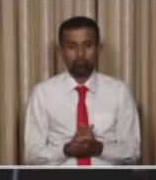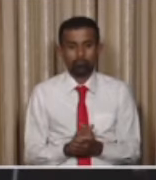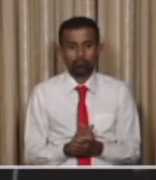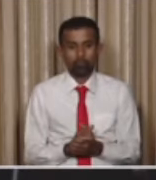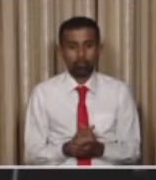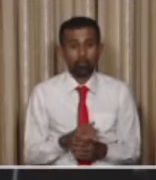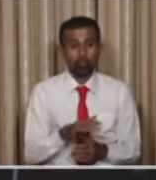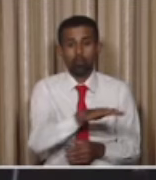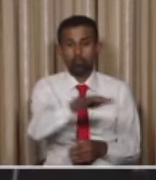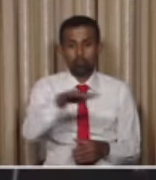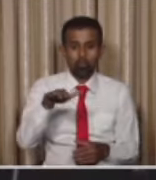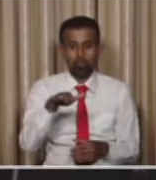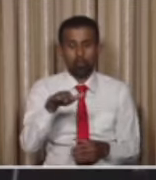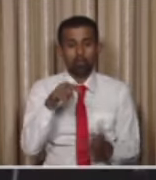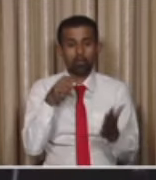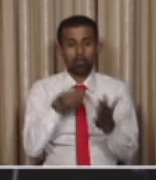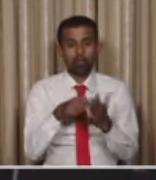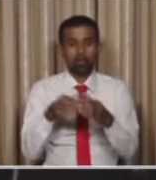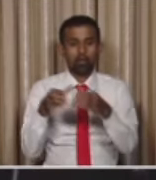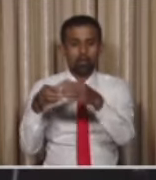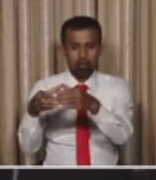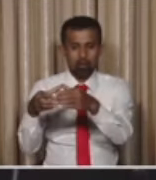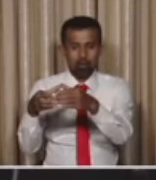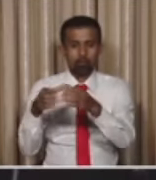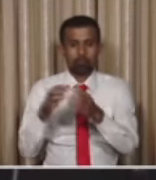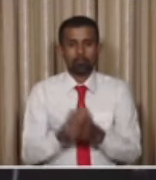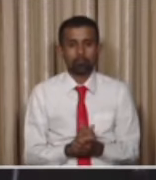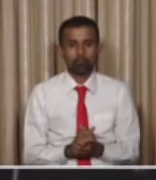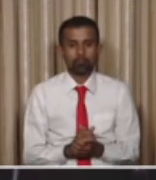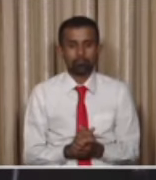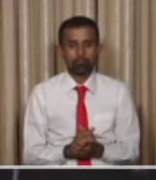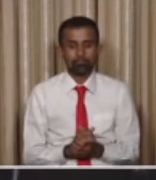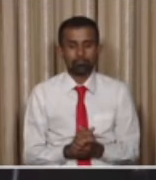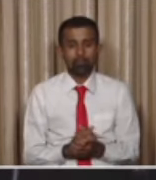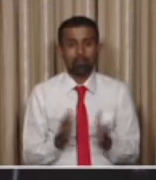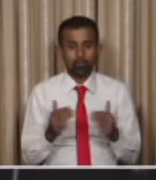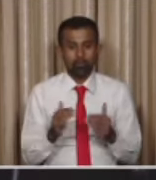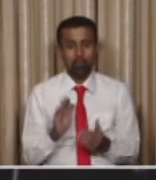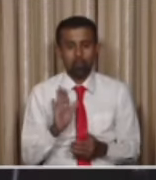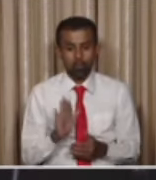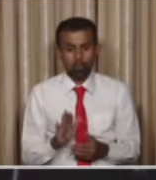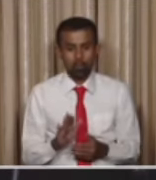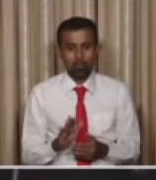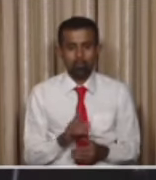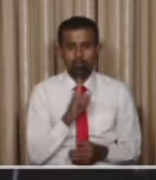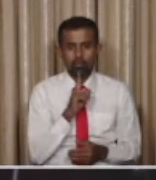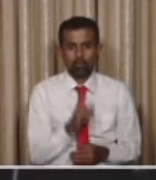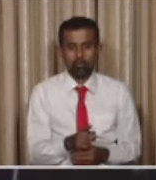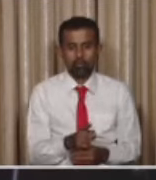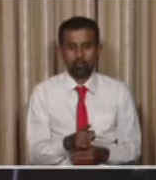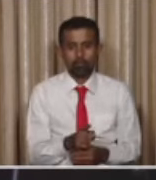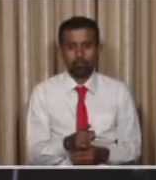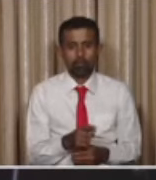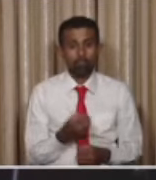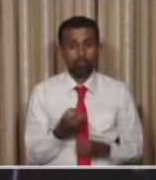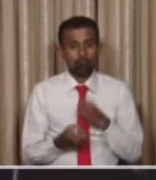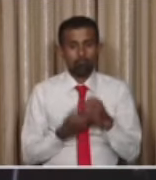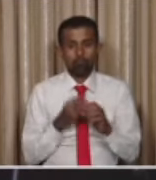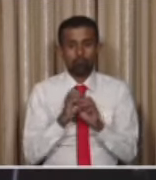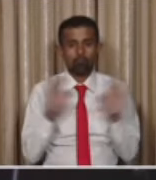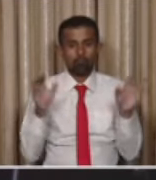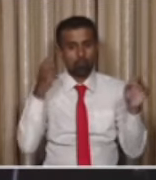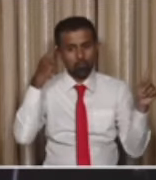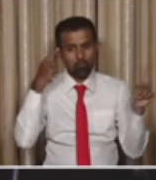කියන්නේ ඕඩියන්ස් සහ ඉලක්කගත කණ්ඩායම් ටාගට් තිබිය යුතු බව සඳහන් කරනවා. ඒ අනුව වෛරී ප්‍රකාශය